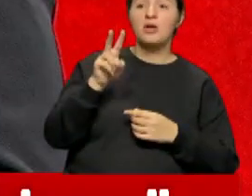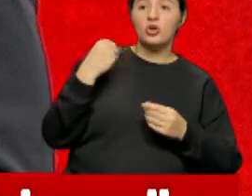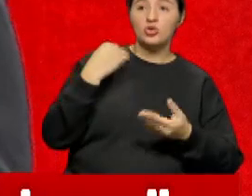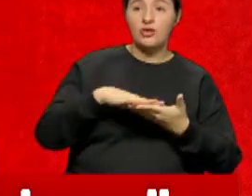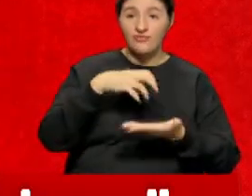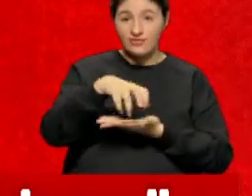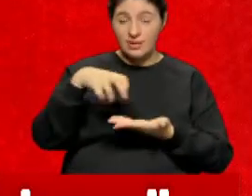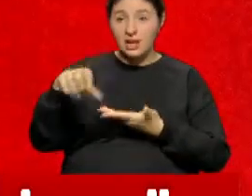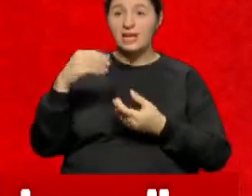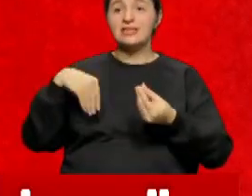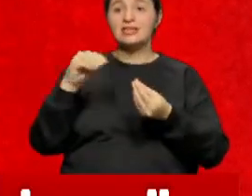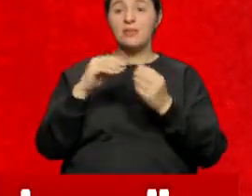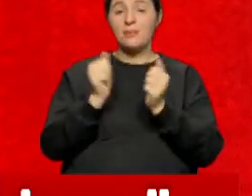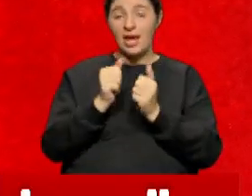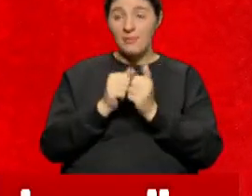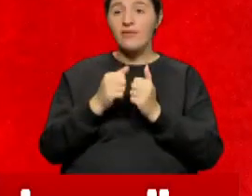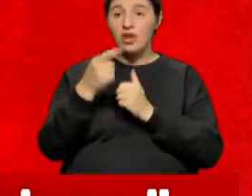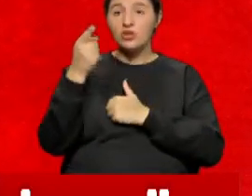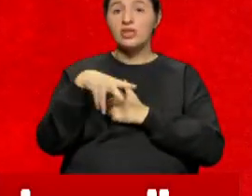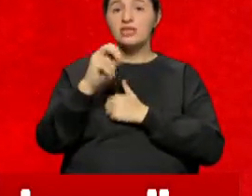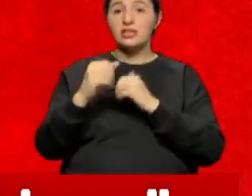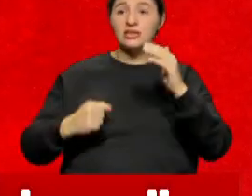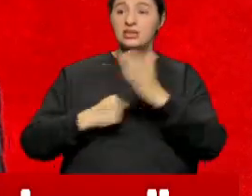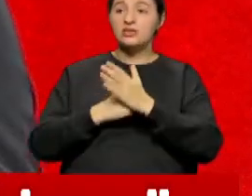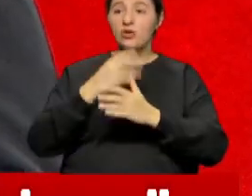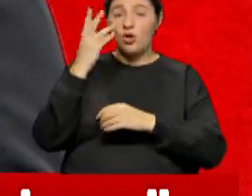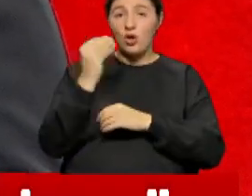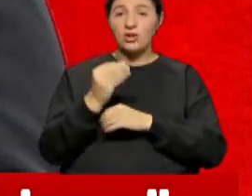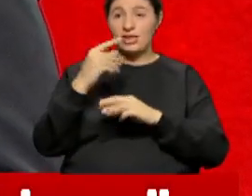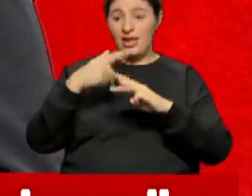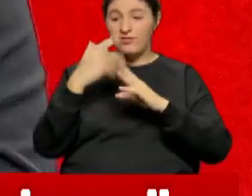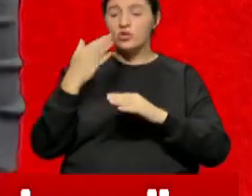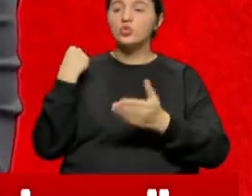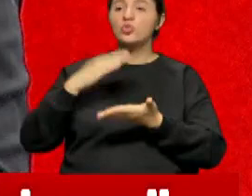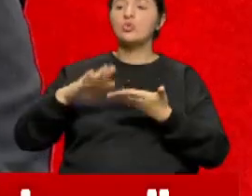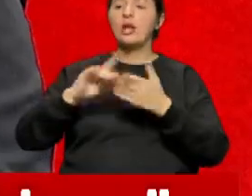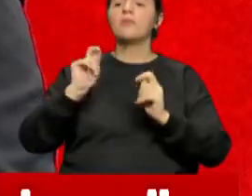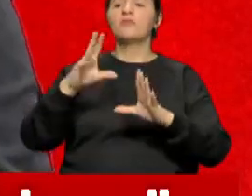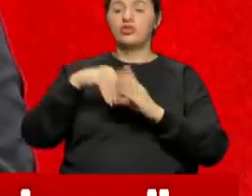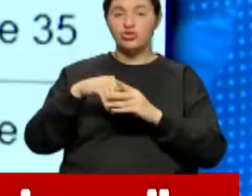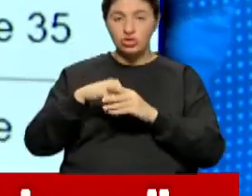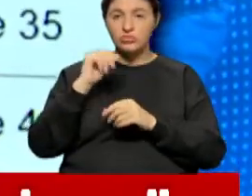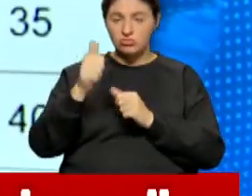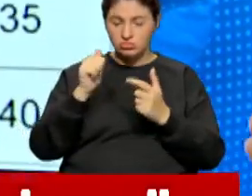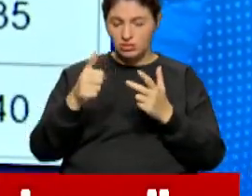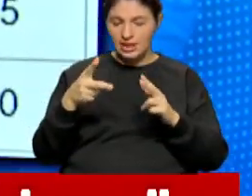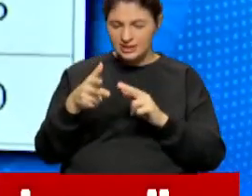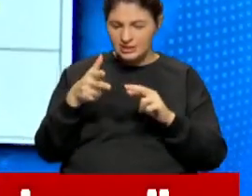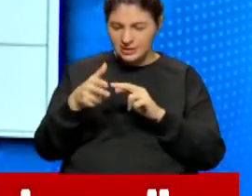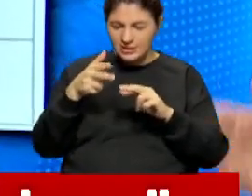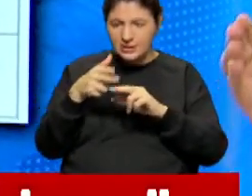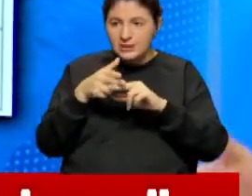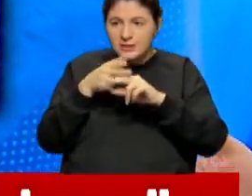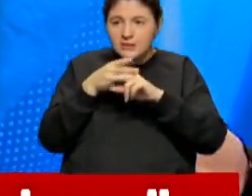dilimi maalesef zamlarla ve %80'e Varan enflasyon neticesinde güncellenmediği için her geçen gün kırpa kırpa